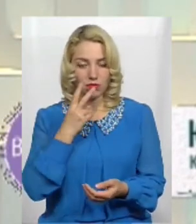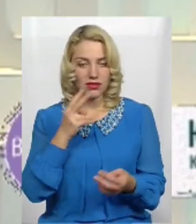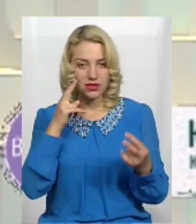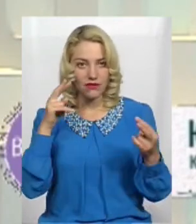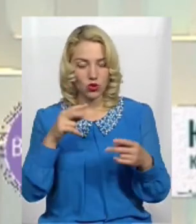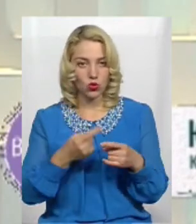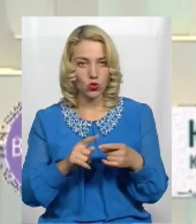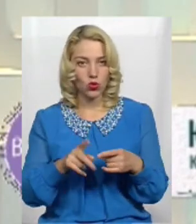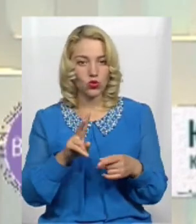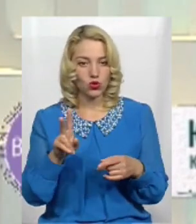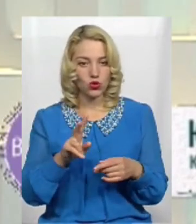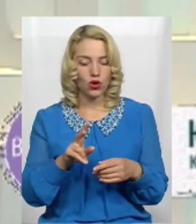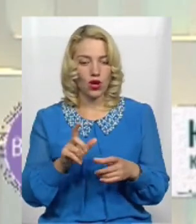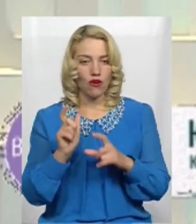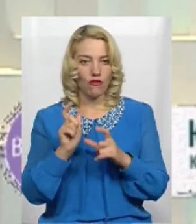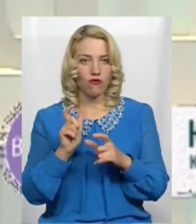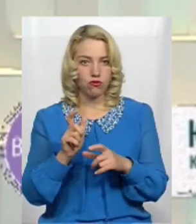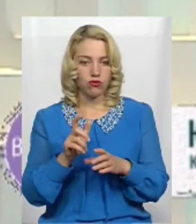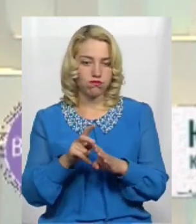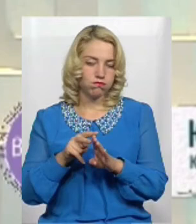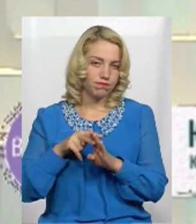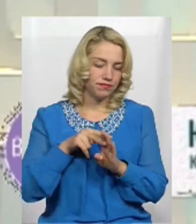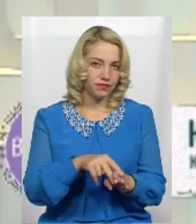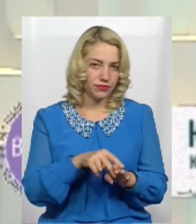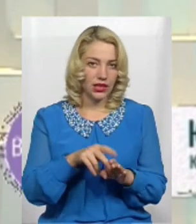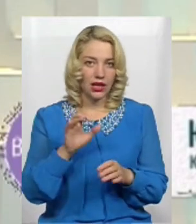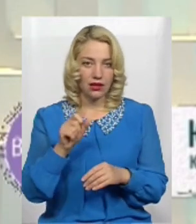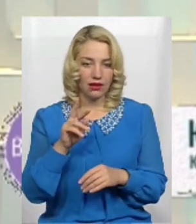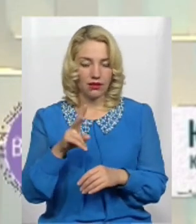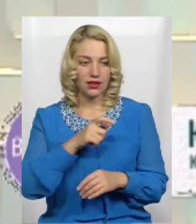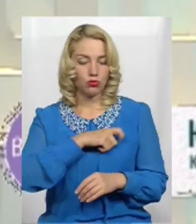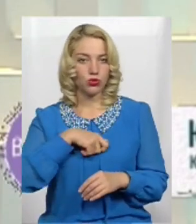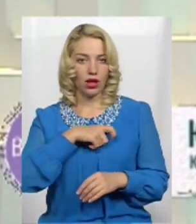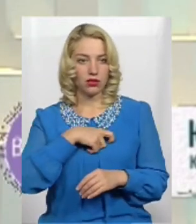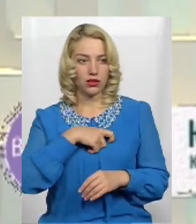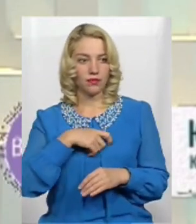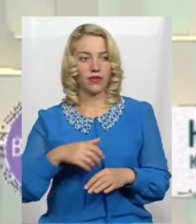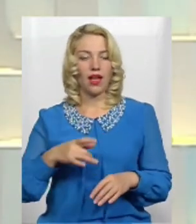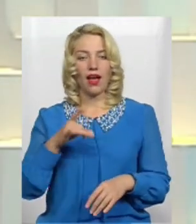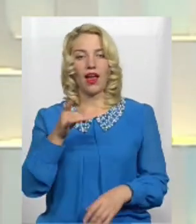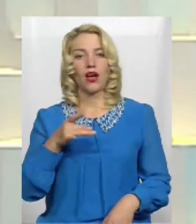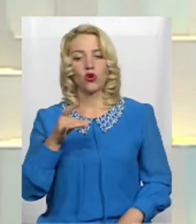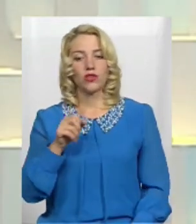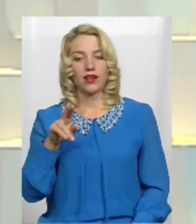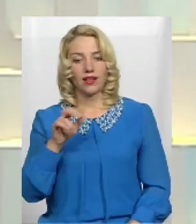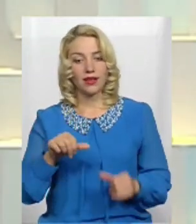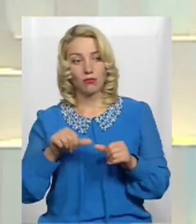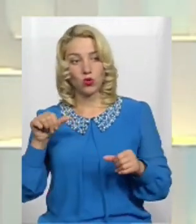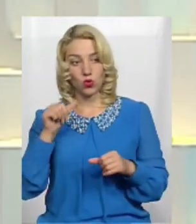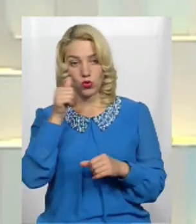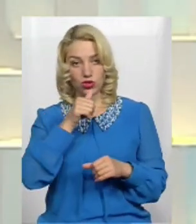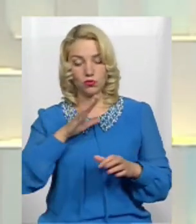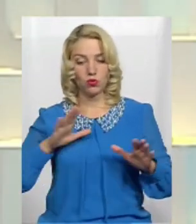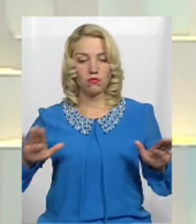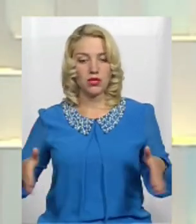того, що фури абсолютно перегружені. Як депутат районної ради минулоріч